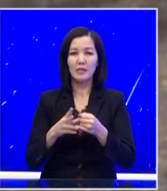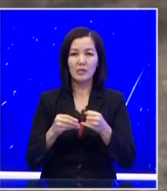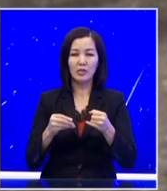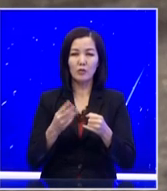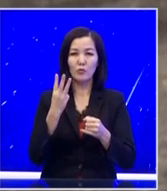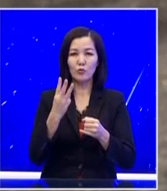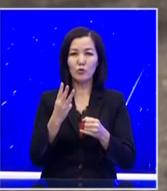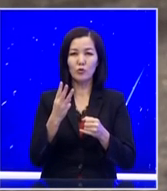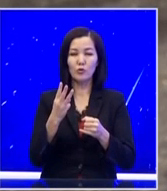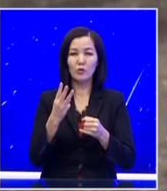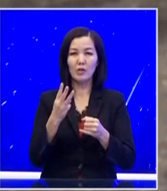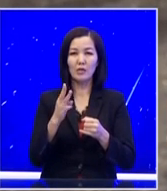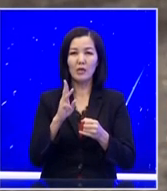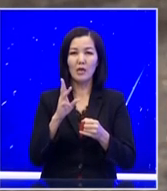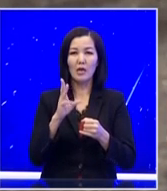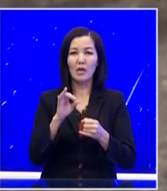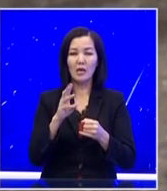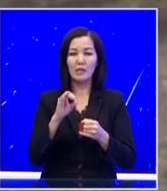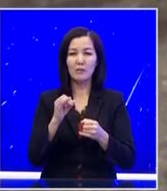шкасептор жіберетінбіз осы жерге. Сосын ол